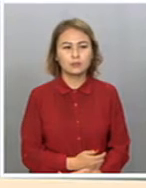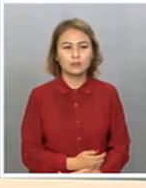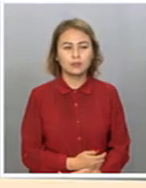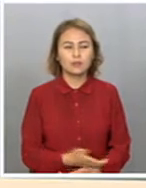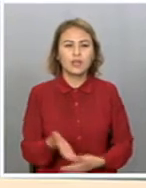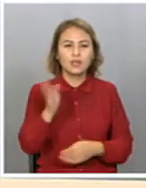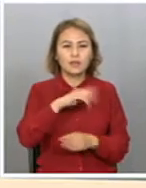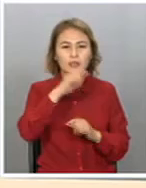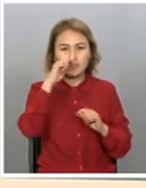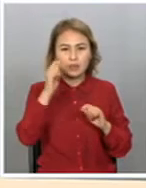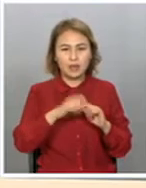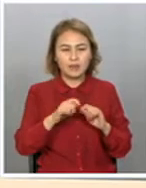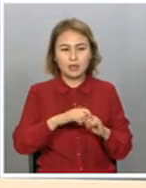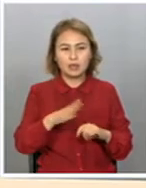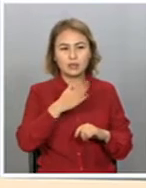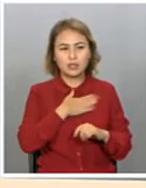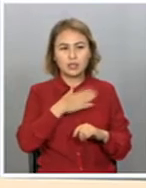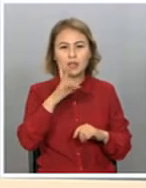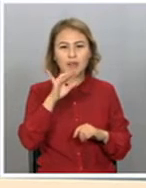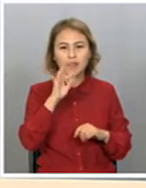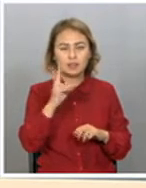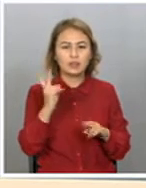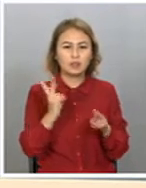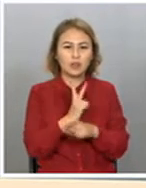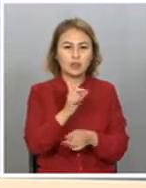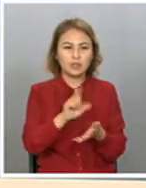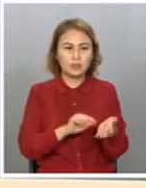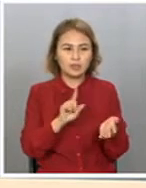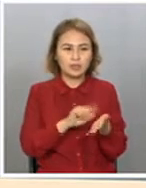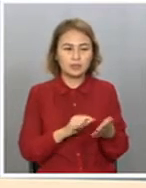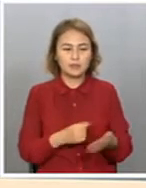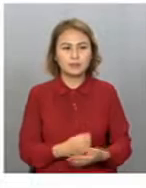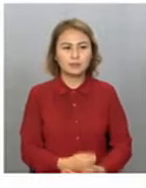Давайте проверим наш дневник двойной записи.